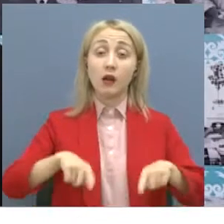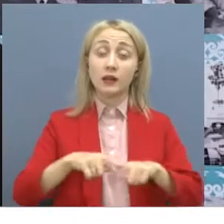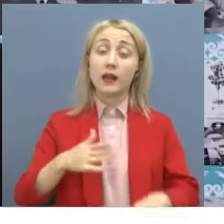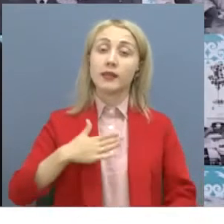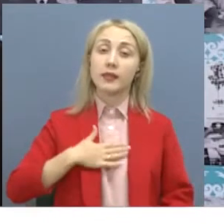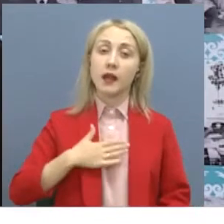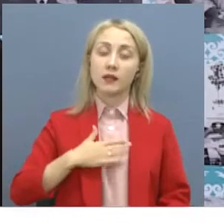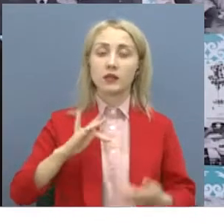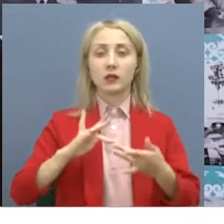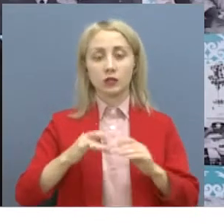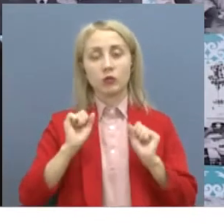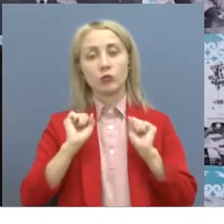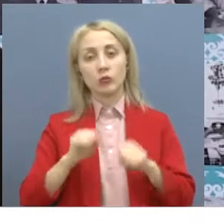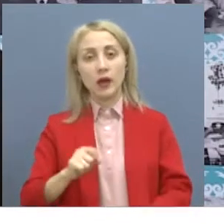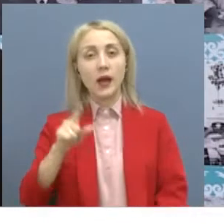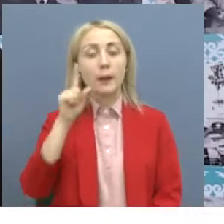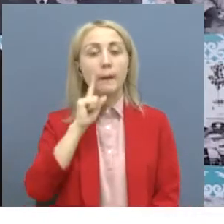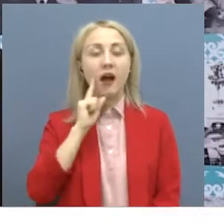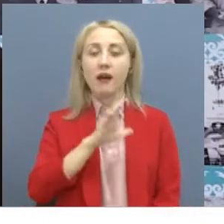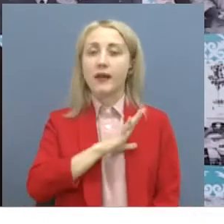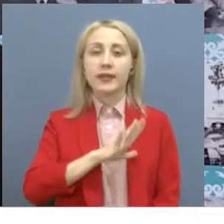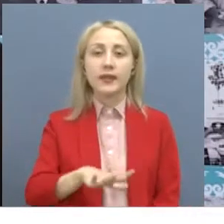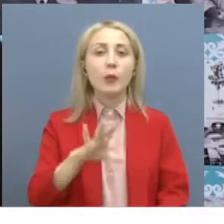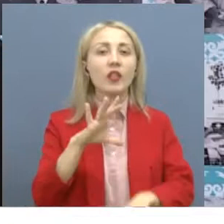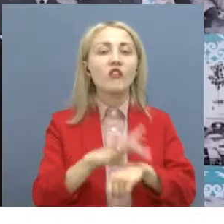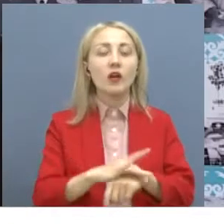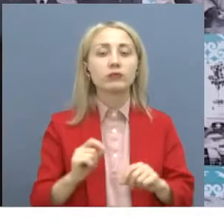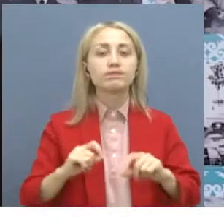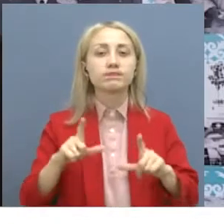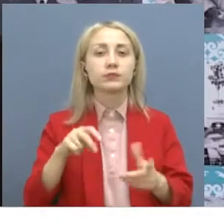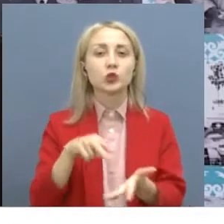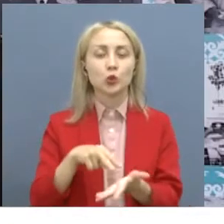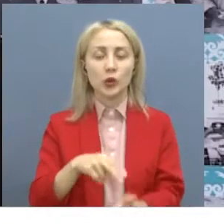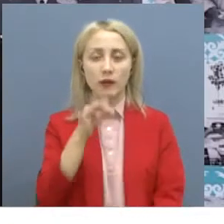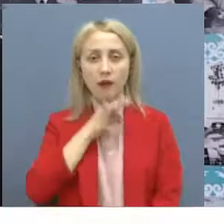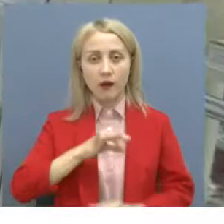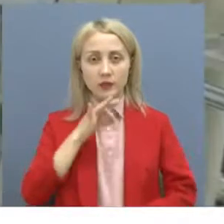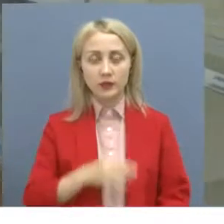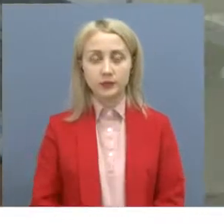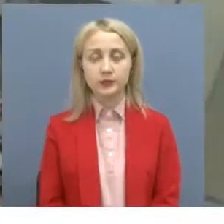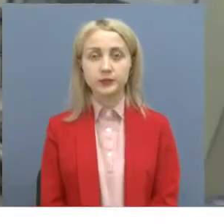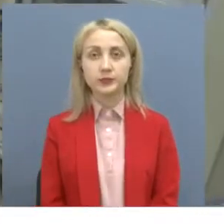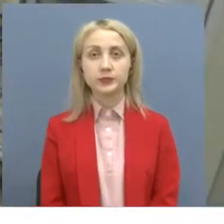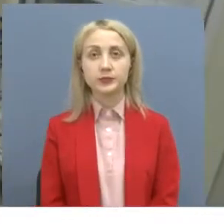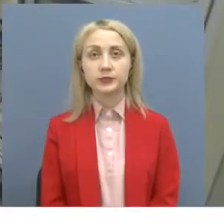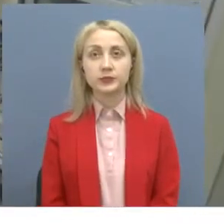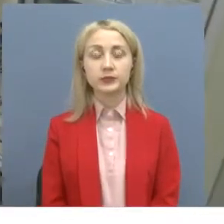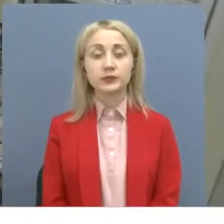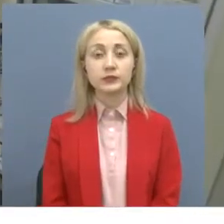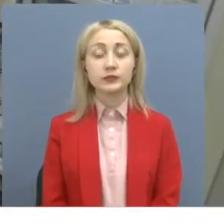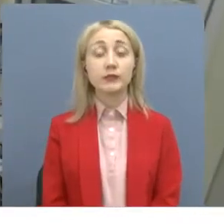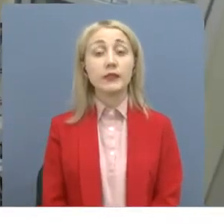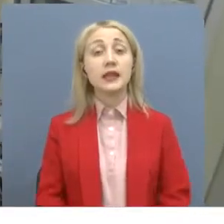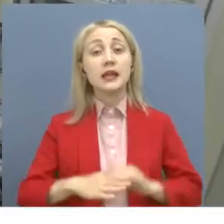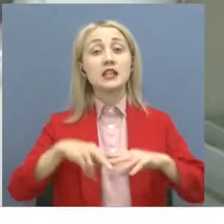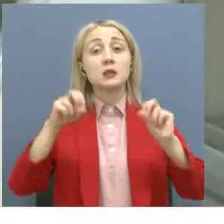мекемеге арыз жазуға болады. Әзірге облыс аумағында дәрі бағасының қымбаттауы анықталған жоқ. Мамандар қала дәріханаларында